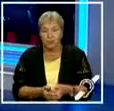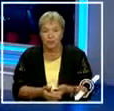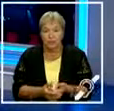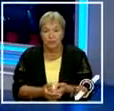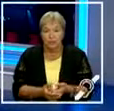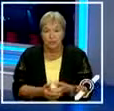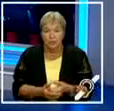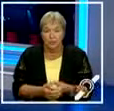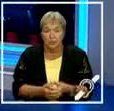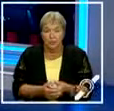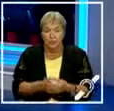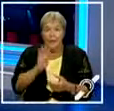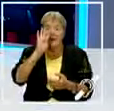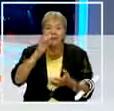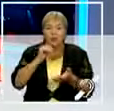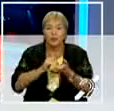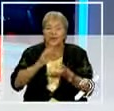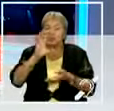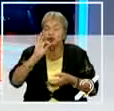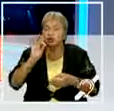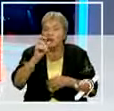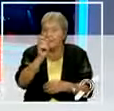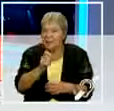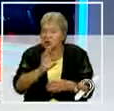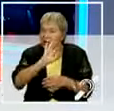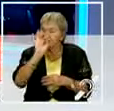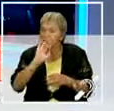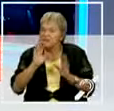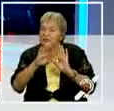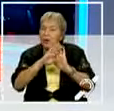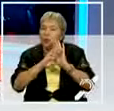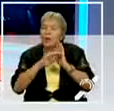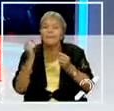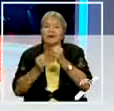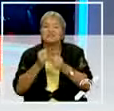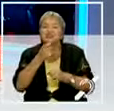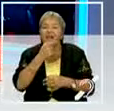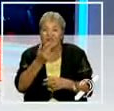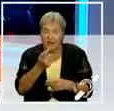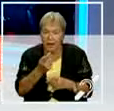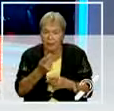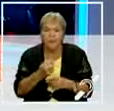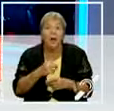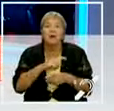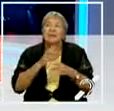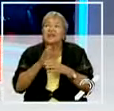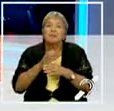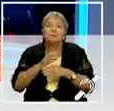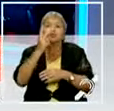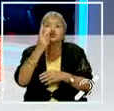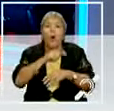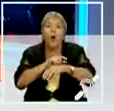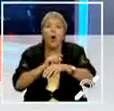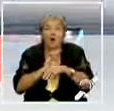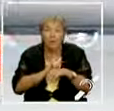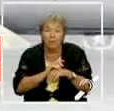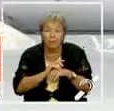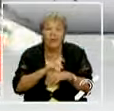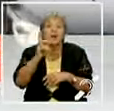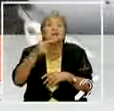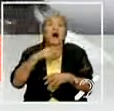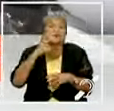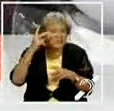Diana, mulțumim. Peste 4500 de persoane s-au înscris în programul Rabla Local în primele două ore de când a început programul. Au fost